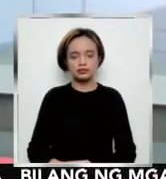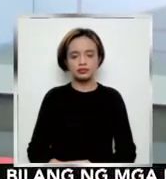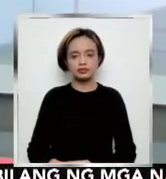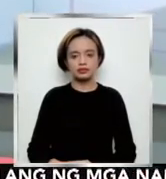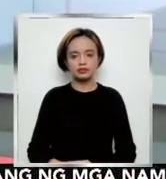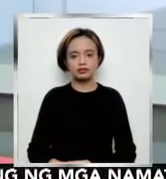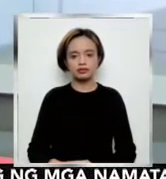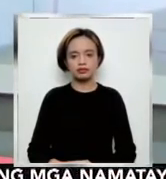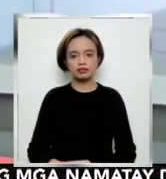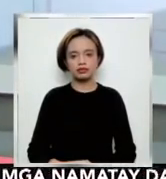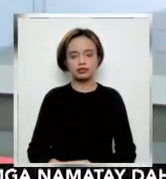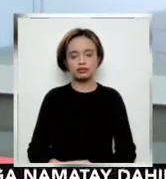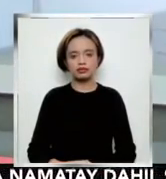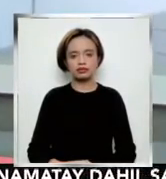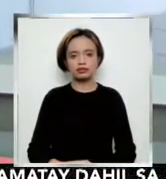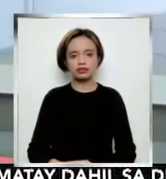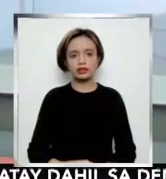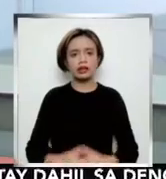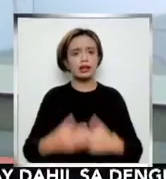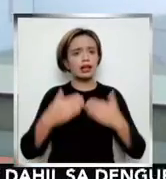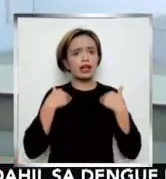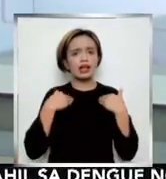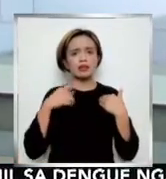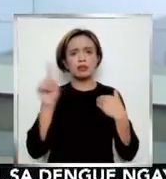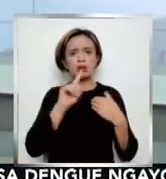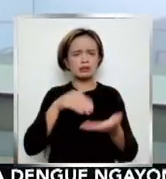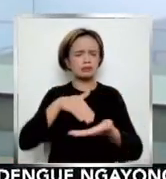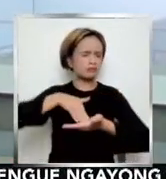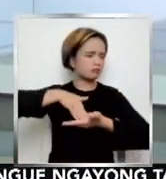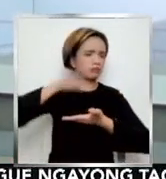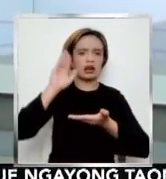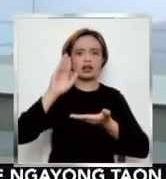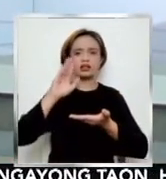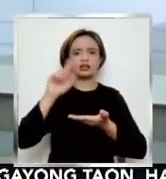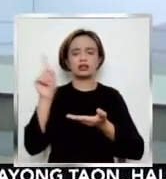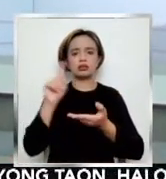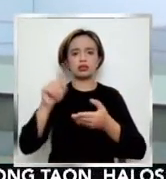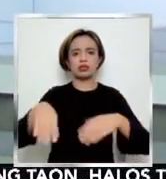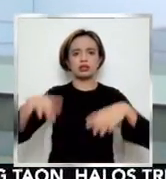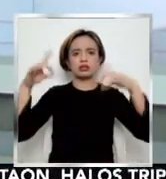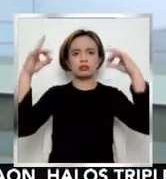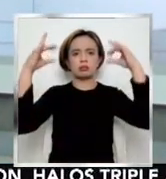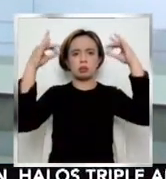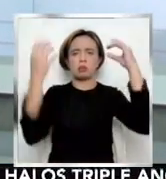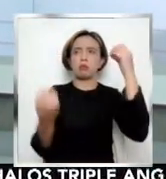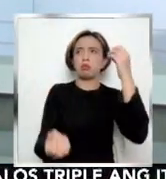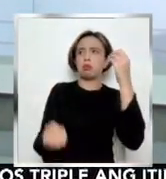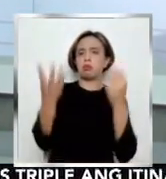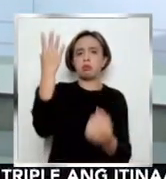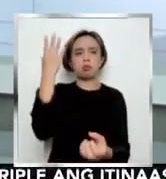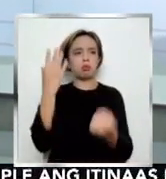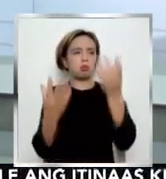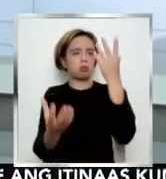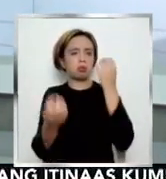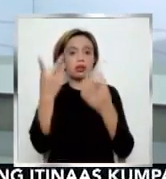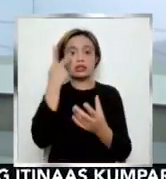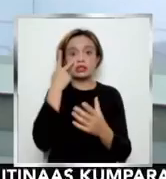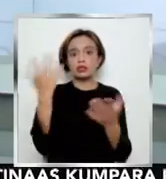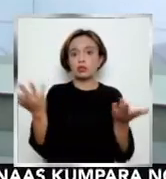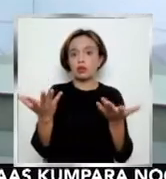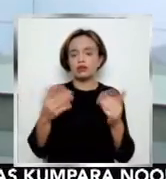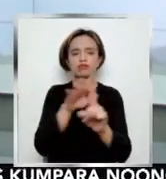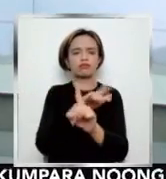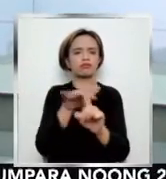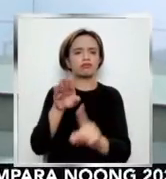Sinamaan na rin ang inflation o taas presyo ang mga pailaw at paputok. Naobserbahan yan sa Bocaw, Bulacan at tinaguri